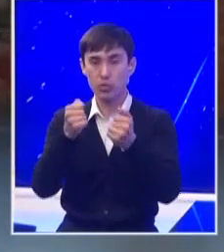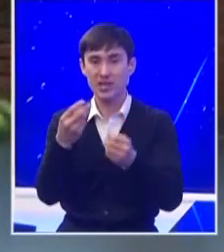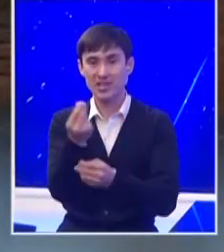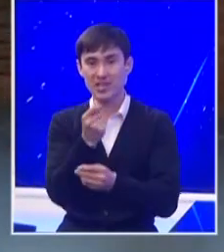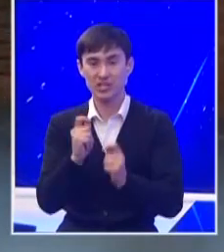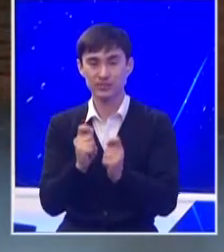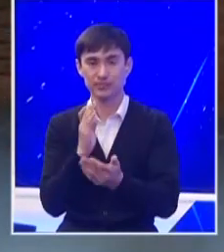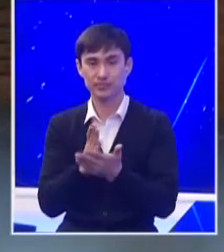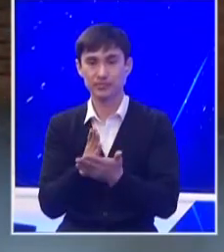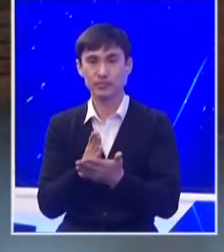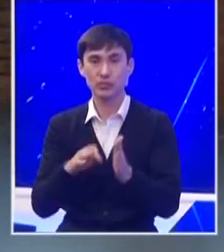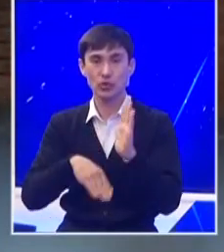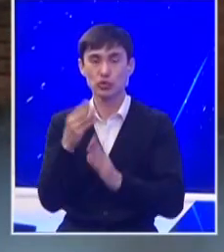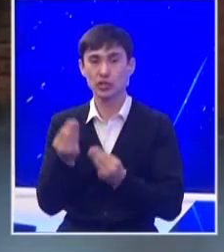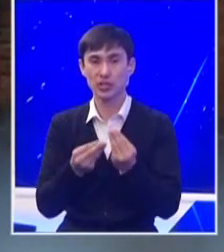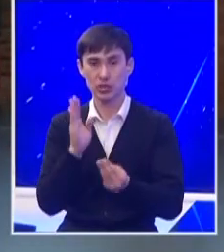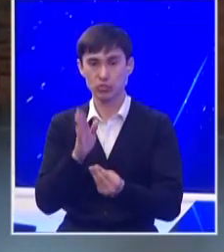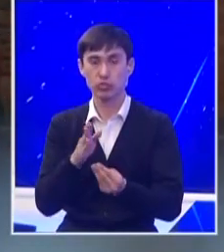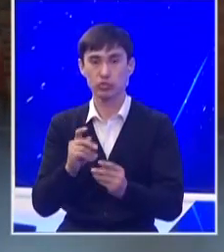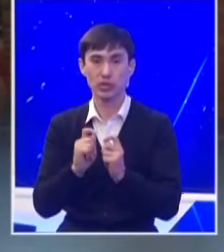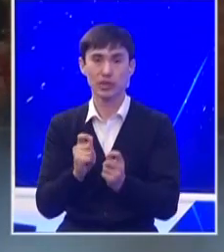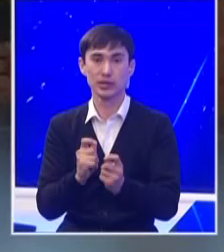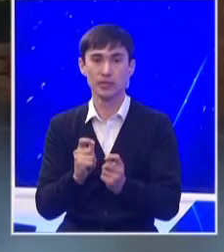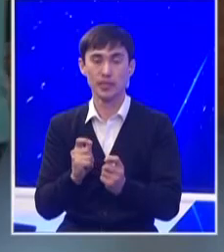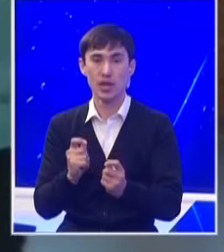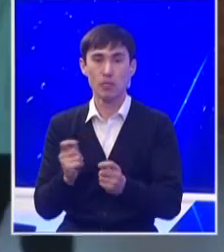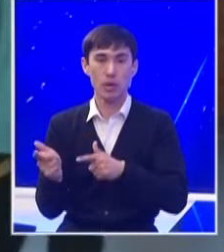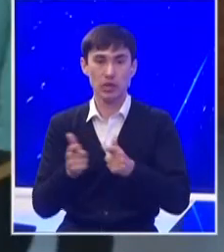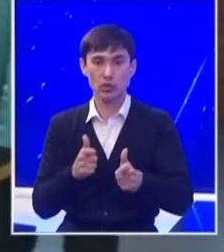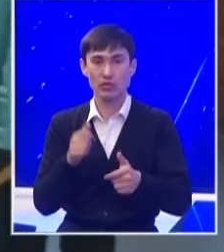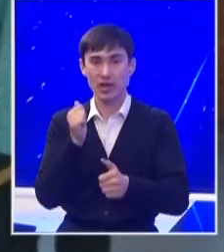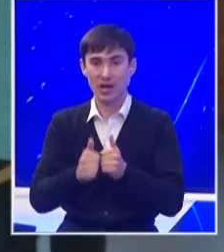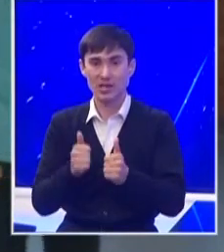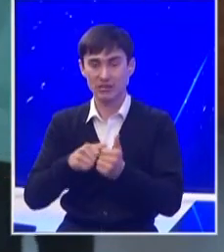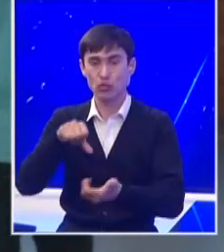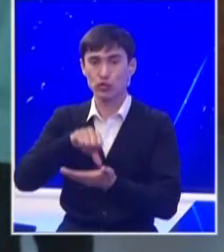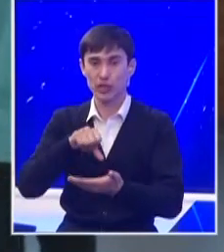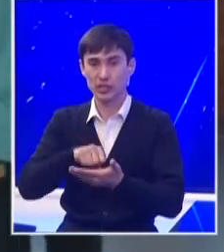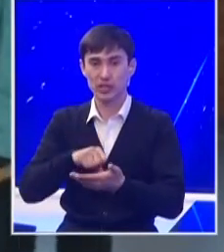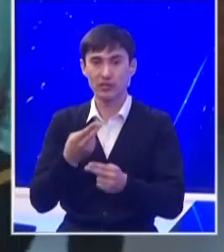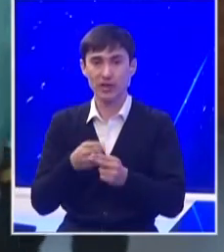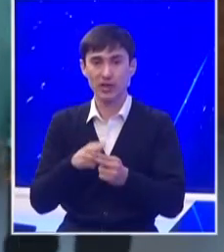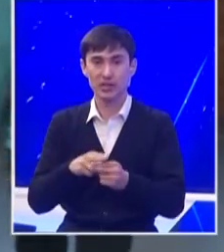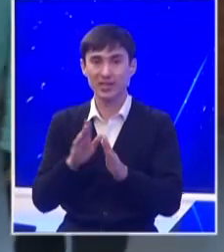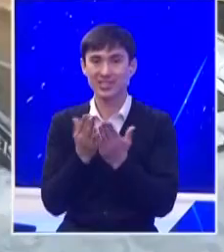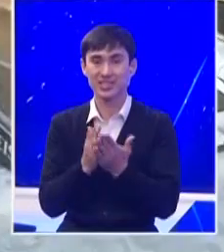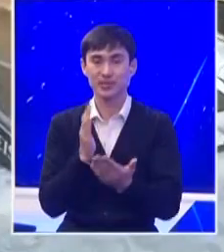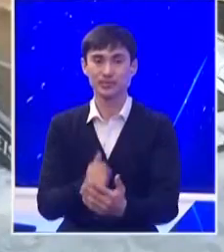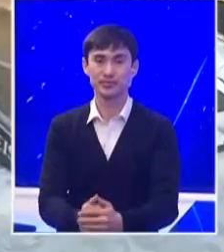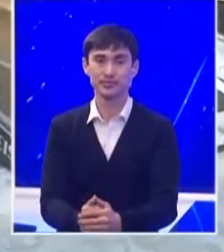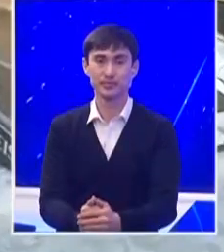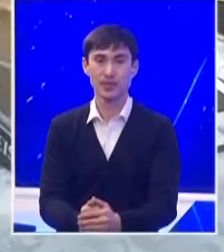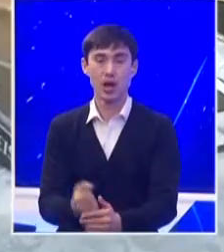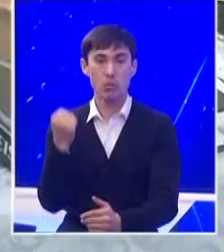Лучшие игроки в номинациях тоже не останутся без наград. Презенты подготовлены для каждого из участников. Это книги. Победу